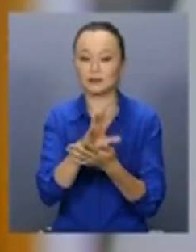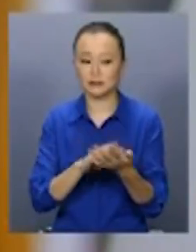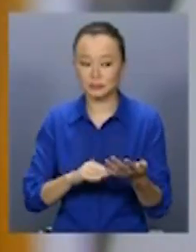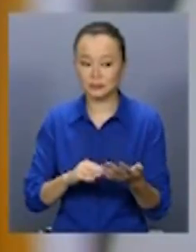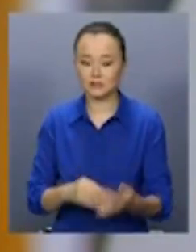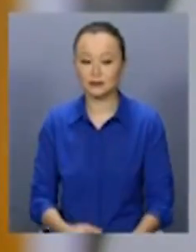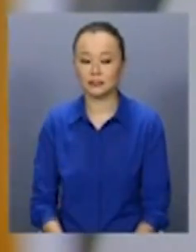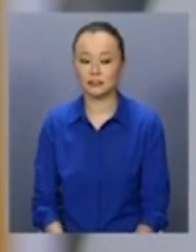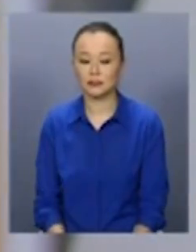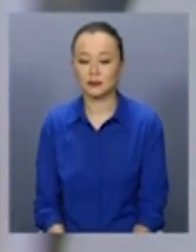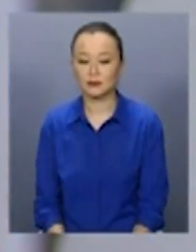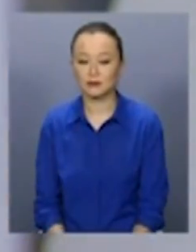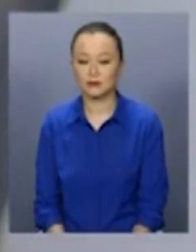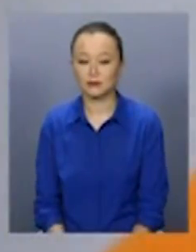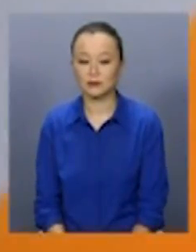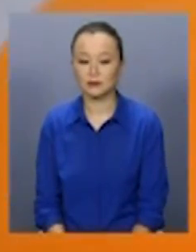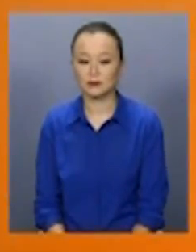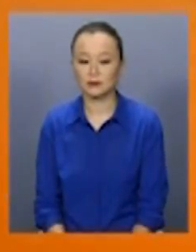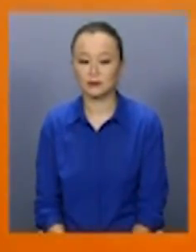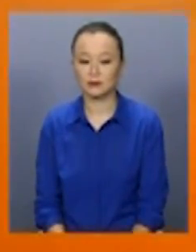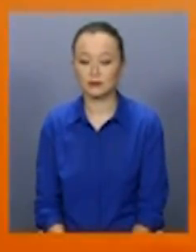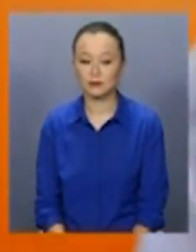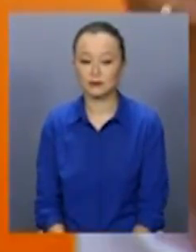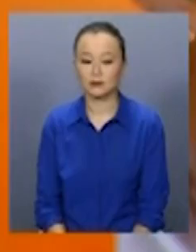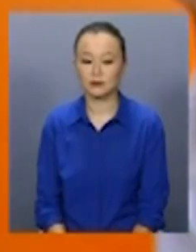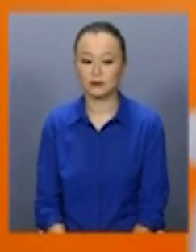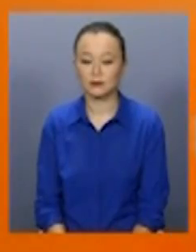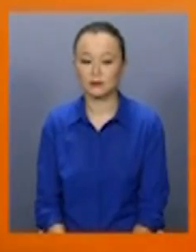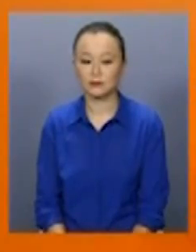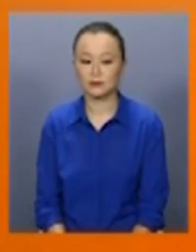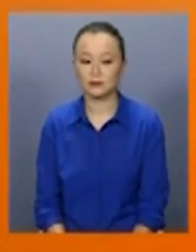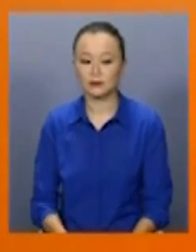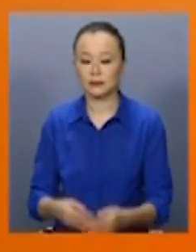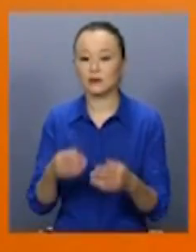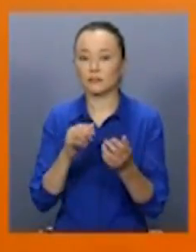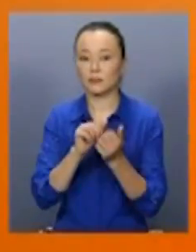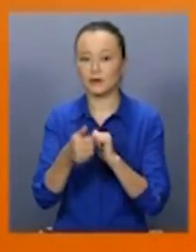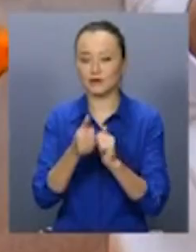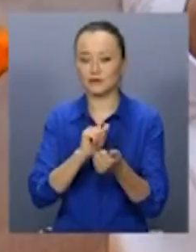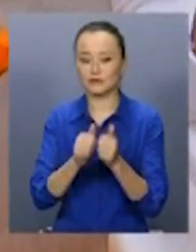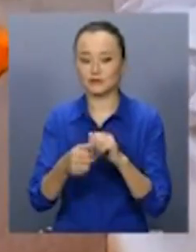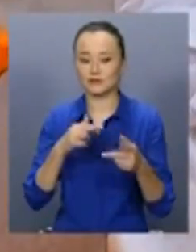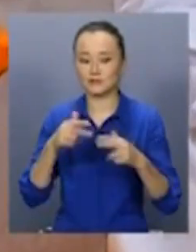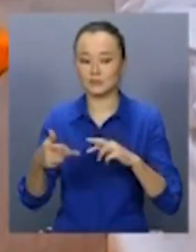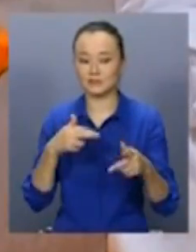тіреміз. Яғни ол жұдырыққа. Иә, кезекпен.